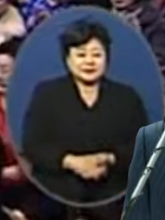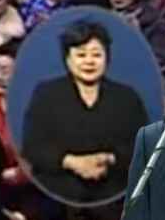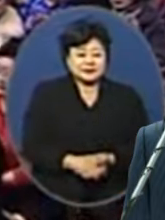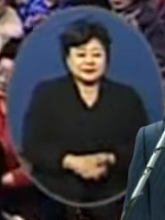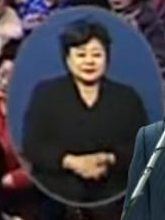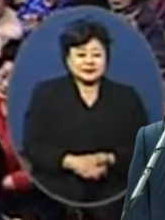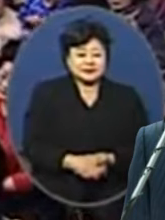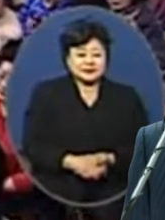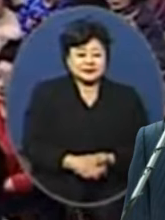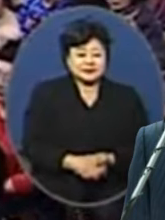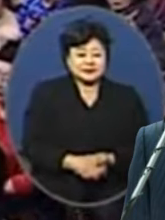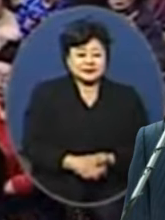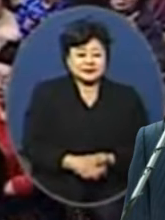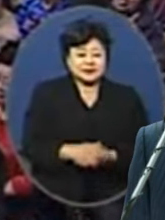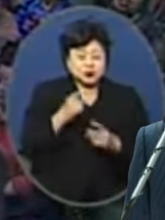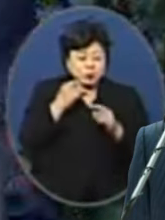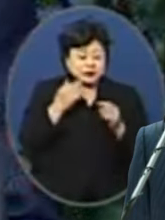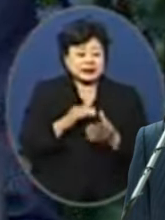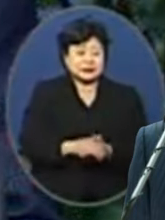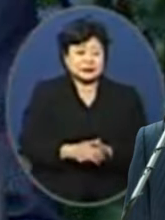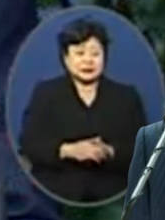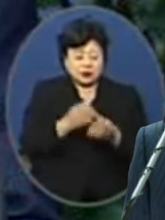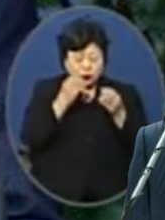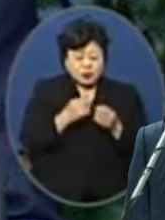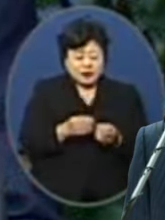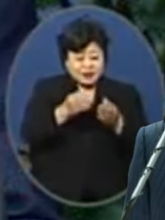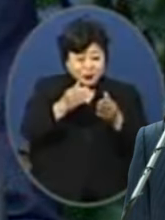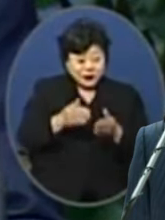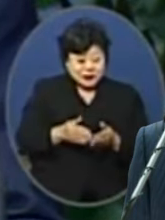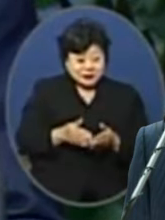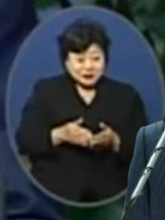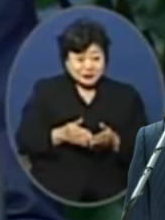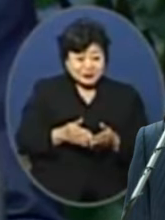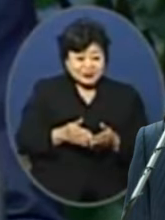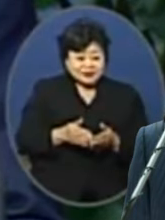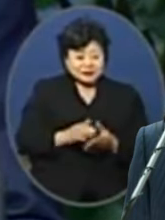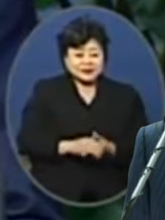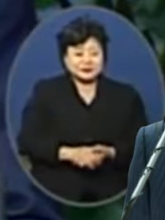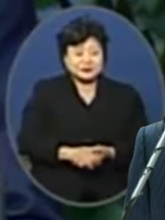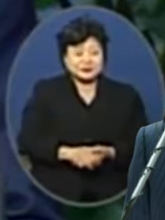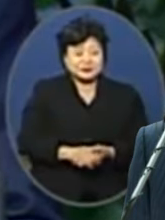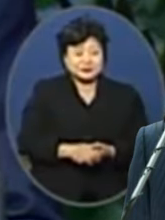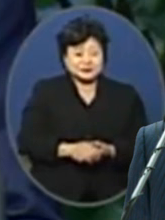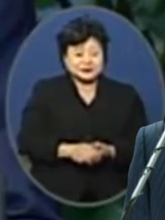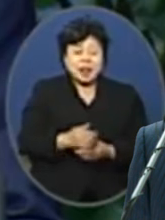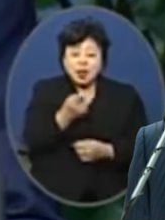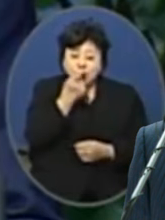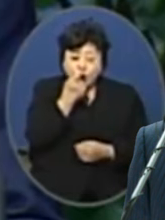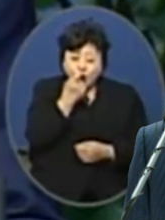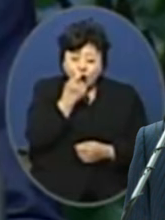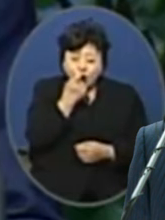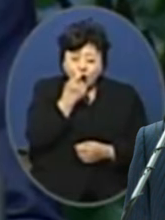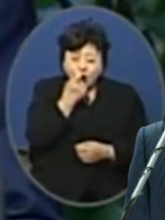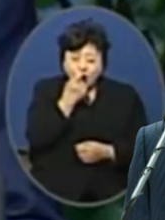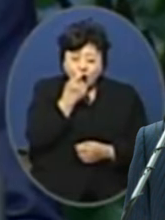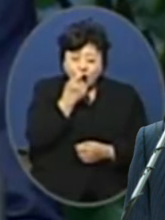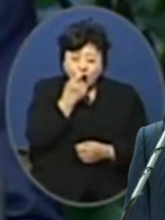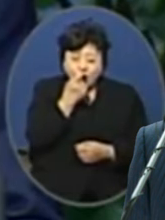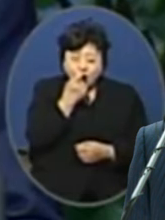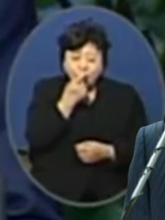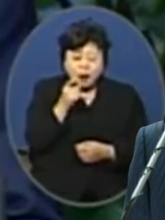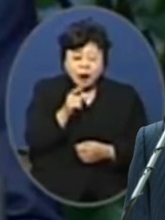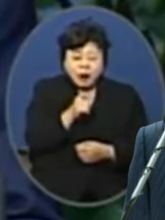것입니다 저는 이 고난을 통해서 하나 배운 것은